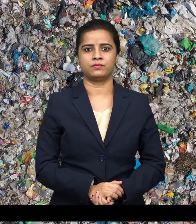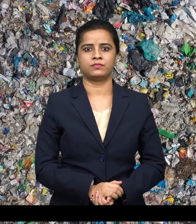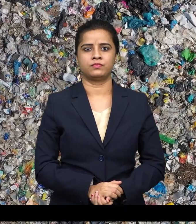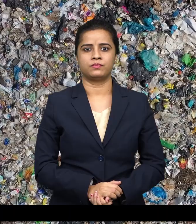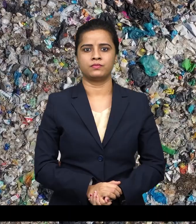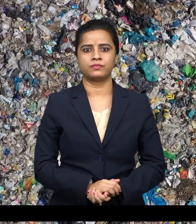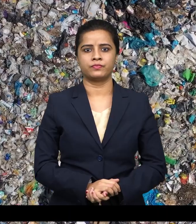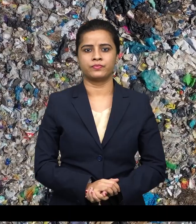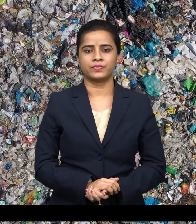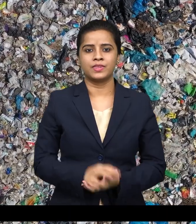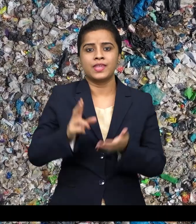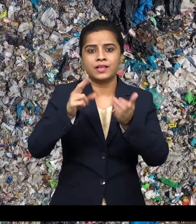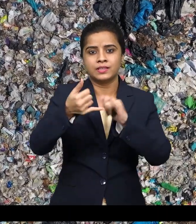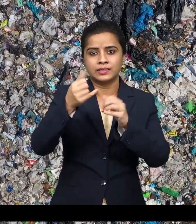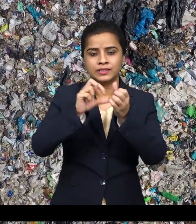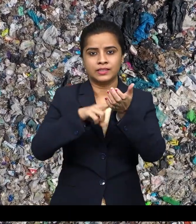स्वच्छ भूमि भराव।